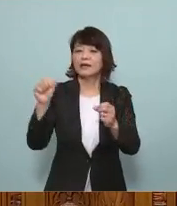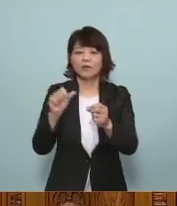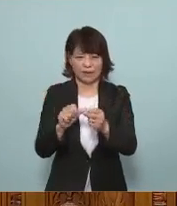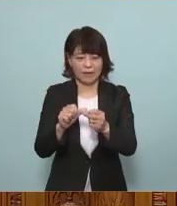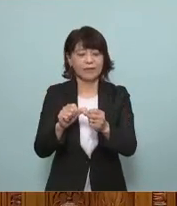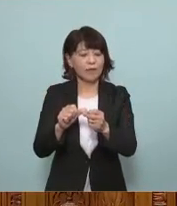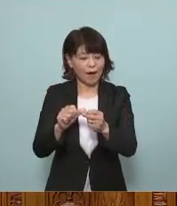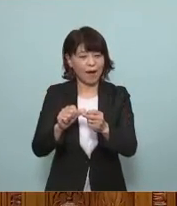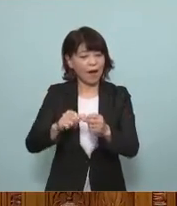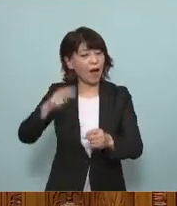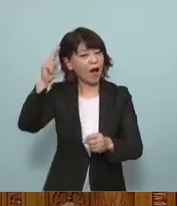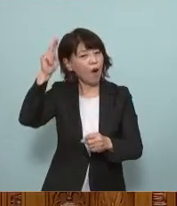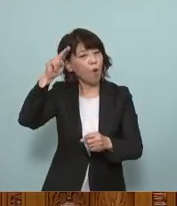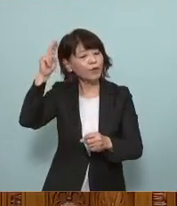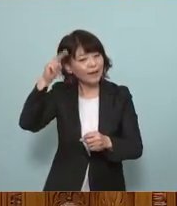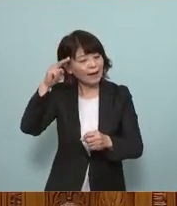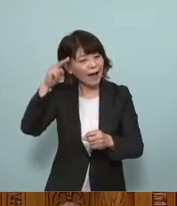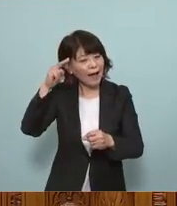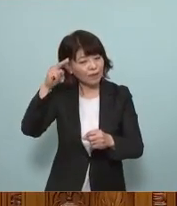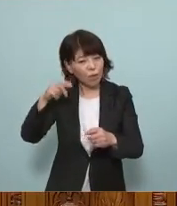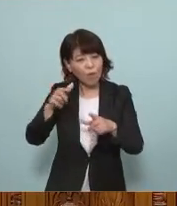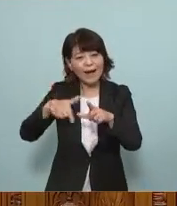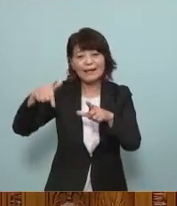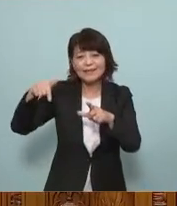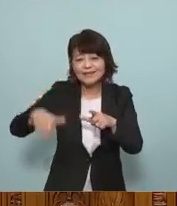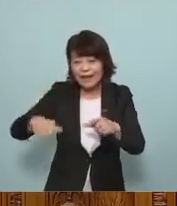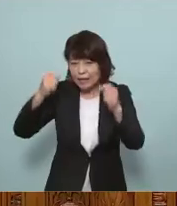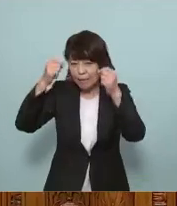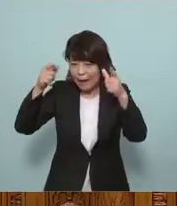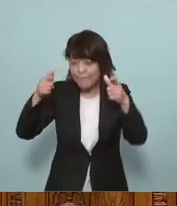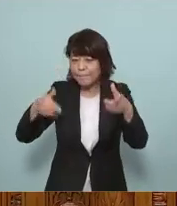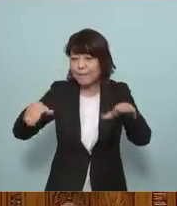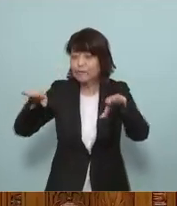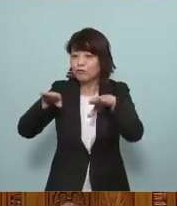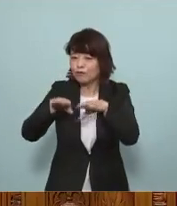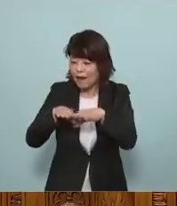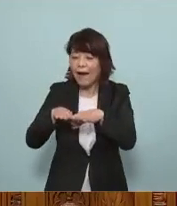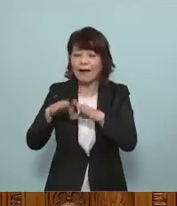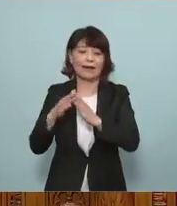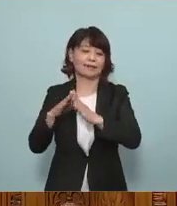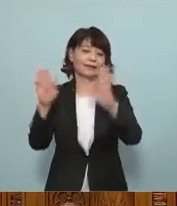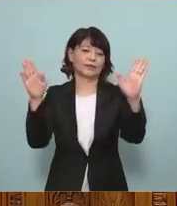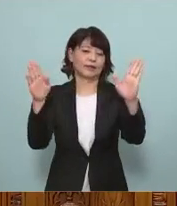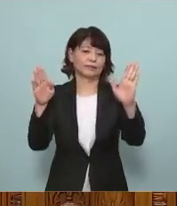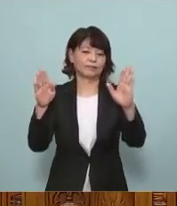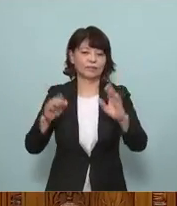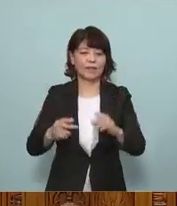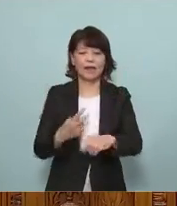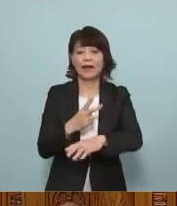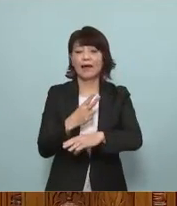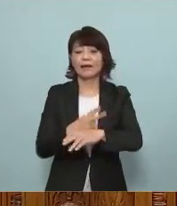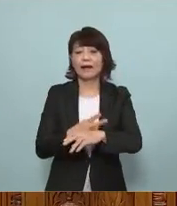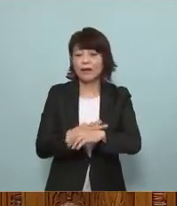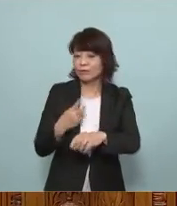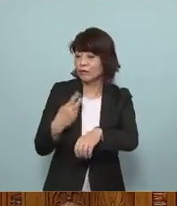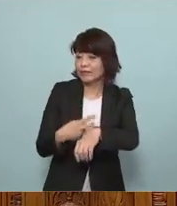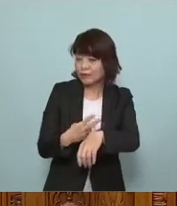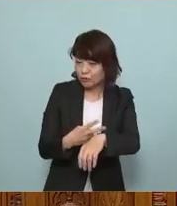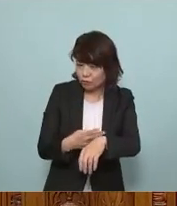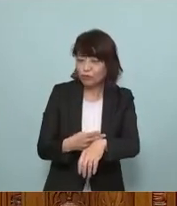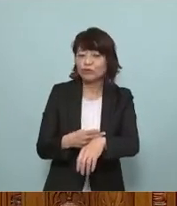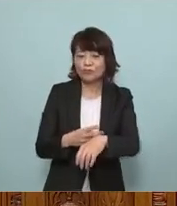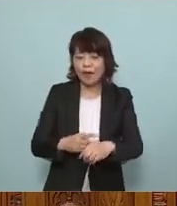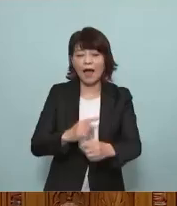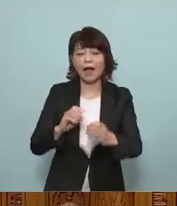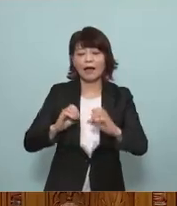には大阪・関西万博が開催されます。科学技術やイノベーションの力で未来を切り